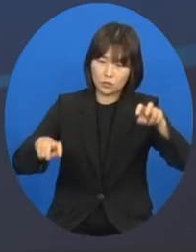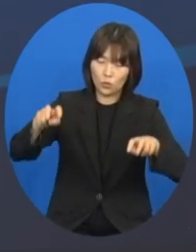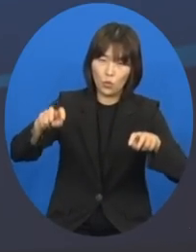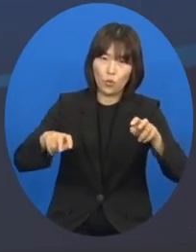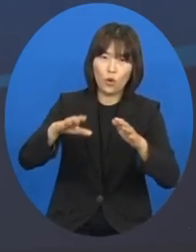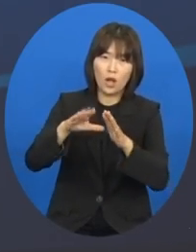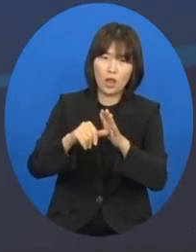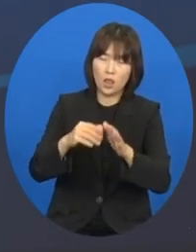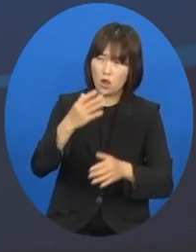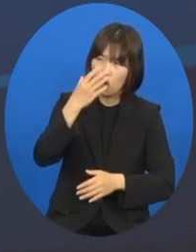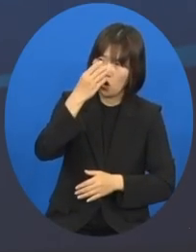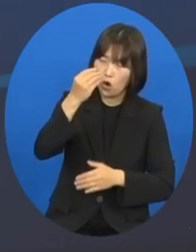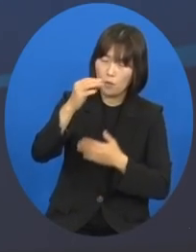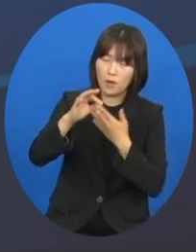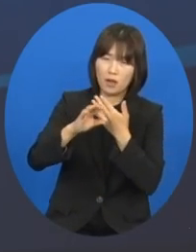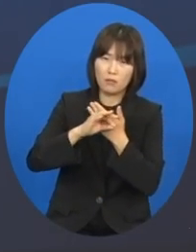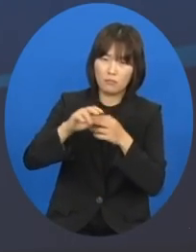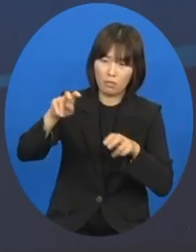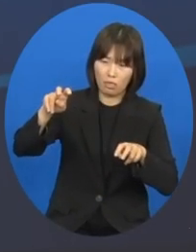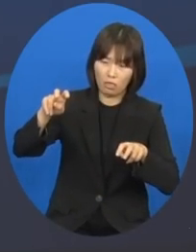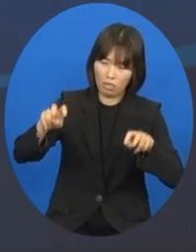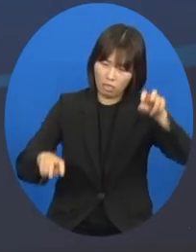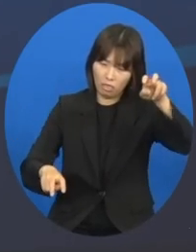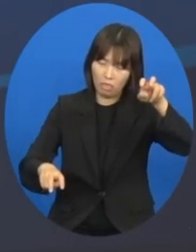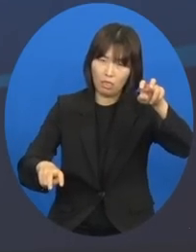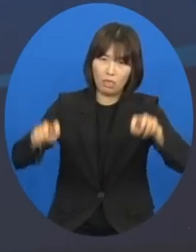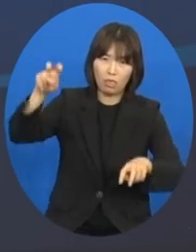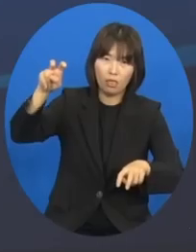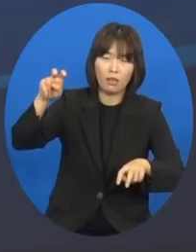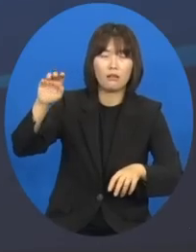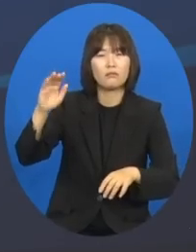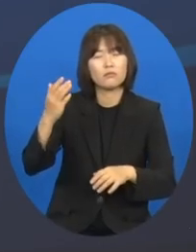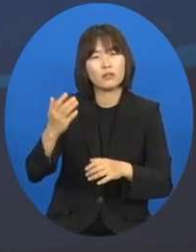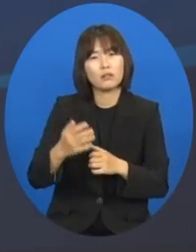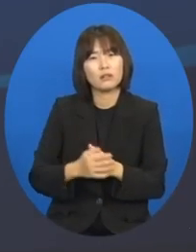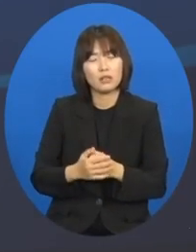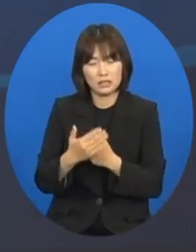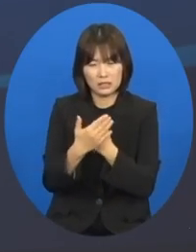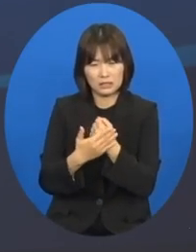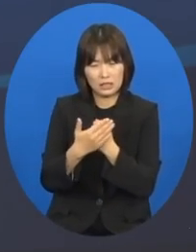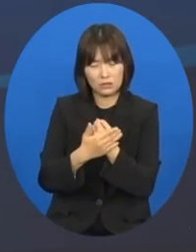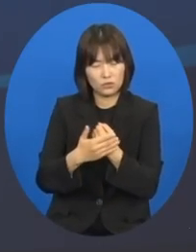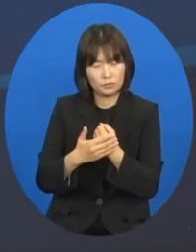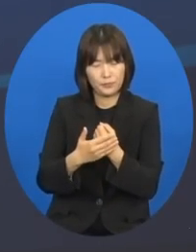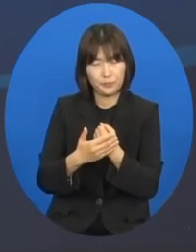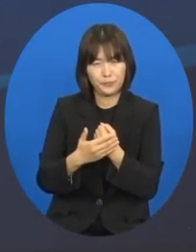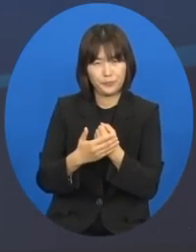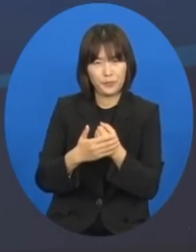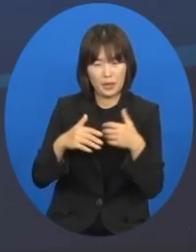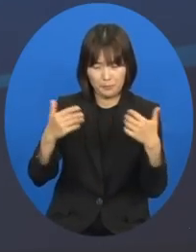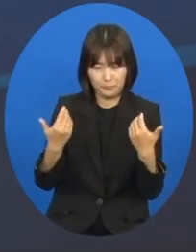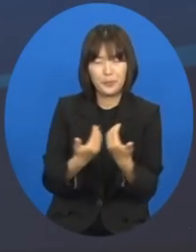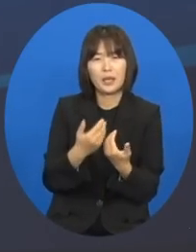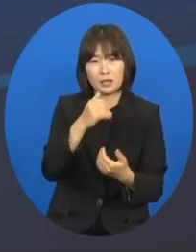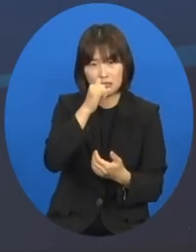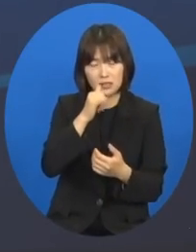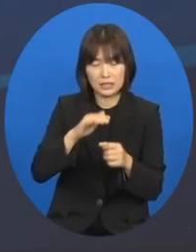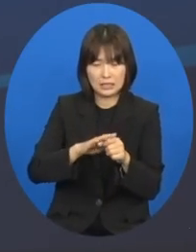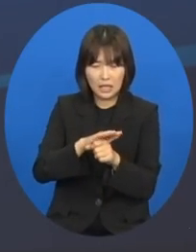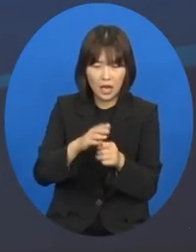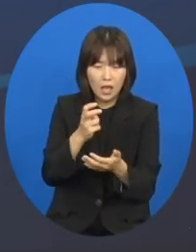내리막이 되잖아요 은혜의 법칙은 항상 반전입니다 여러분 사랑의 법칙은 항상 반전입니다